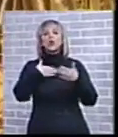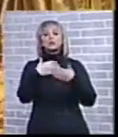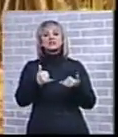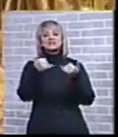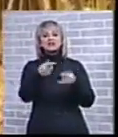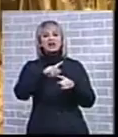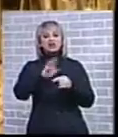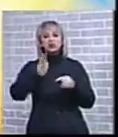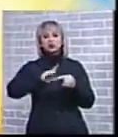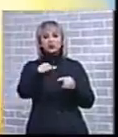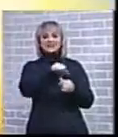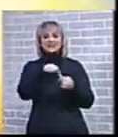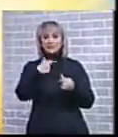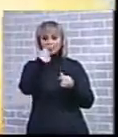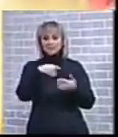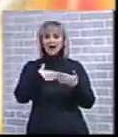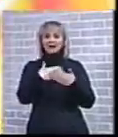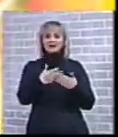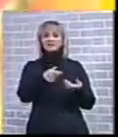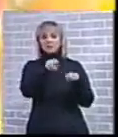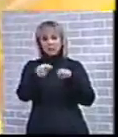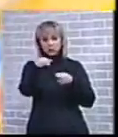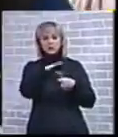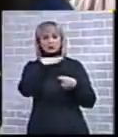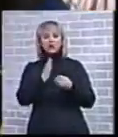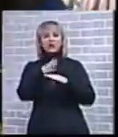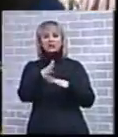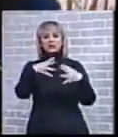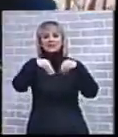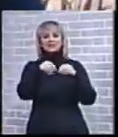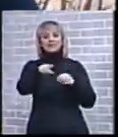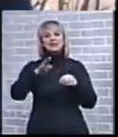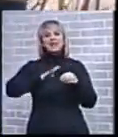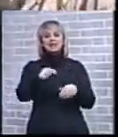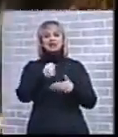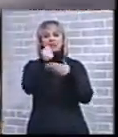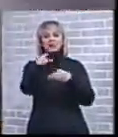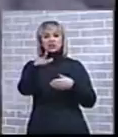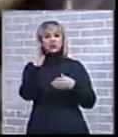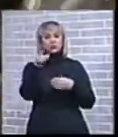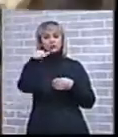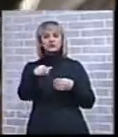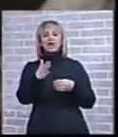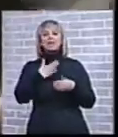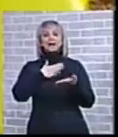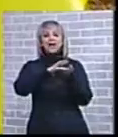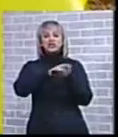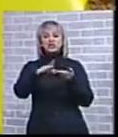благо других не ждет и само себе активно их приносит. Многие выходят семьями и надеются на поддержку в будущем. Мы